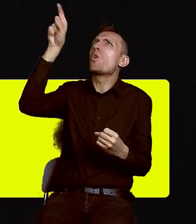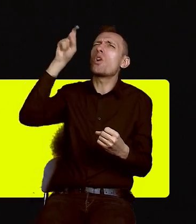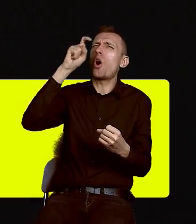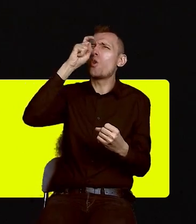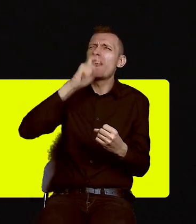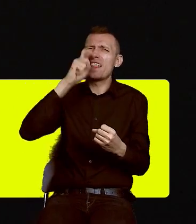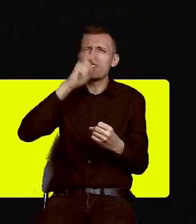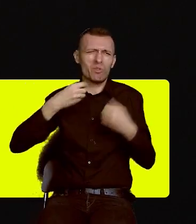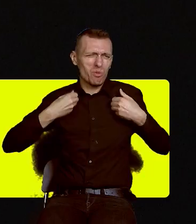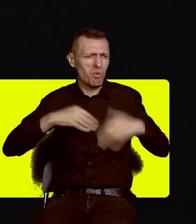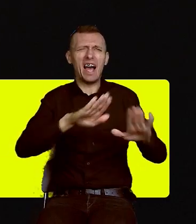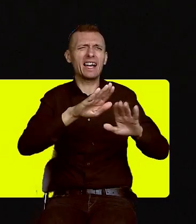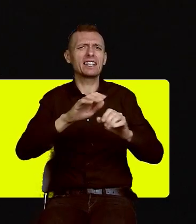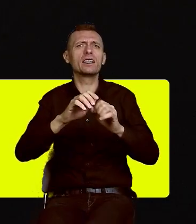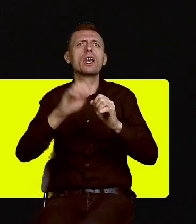Słyszycie?